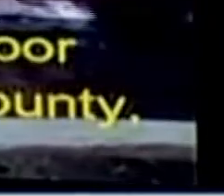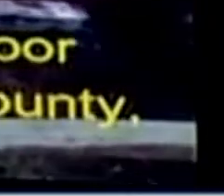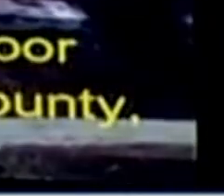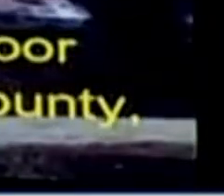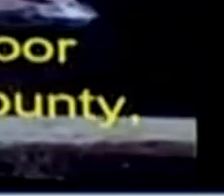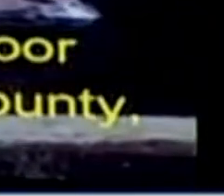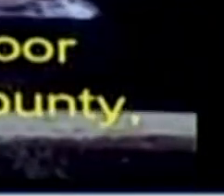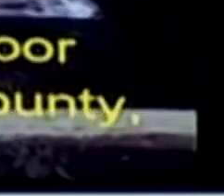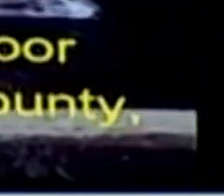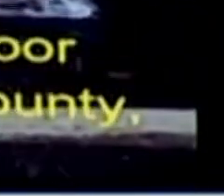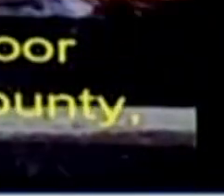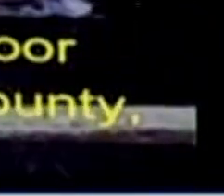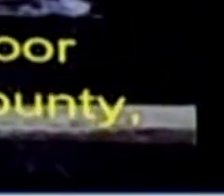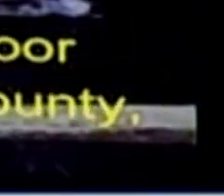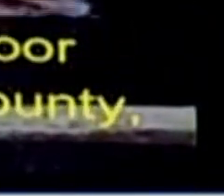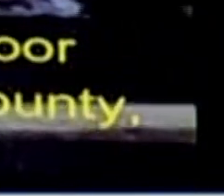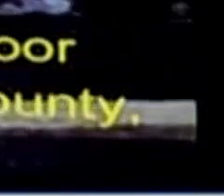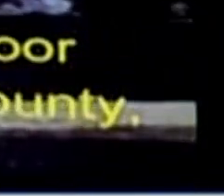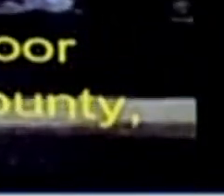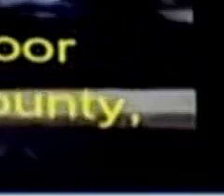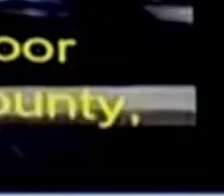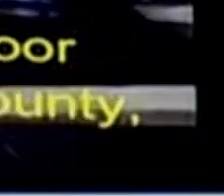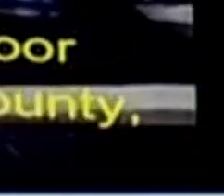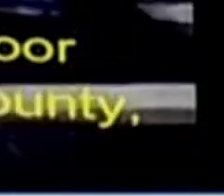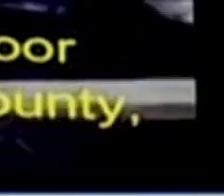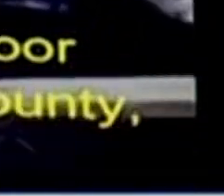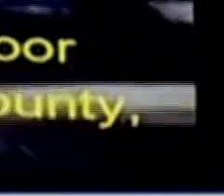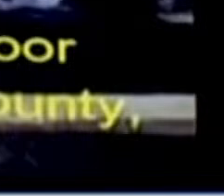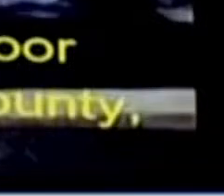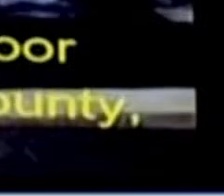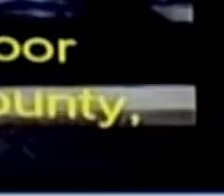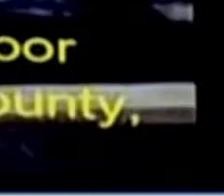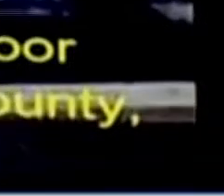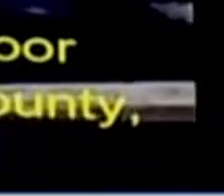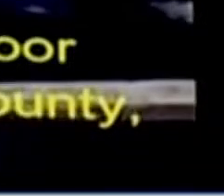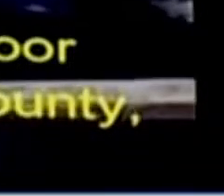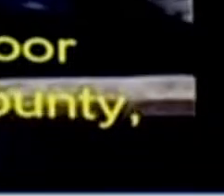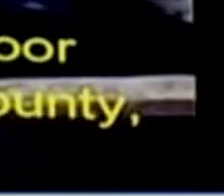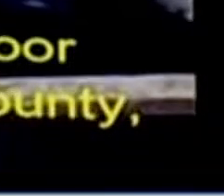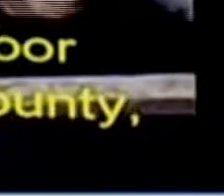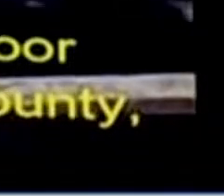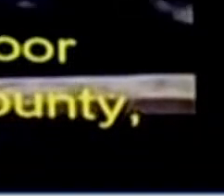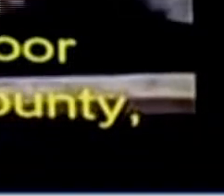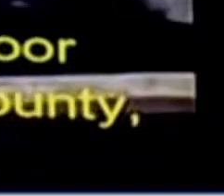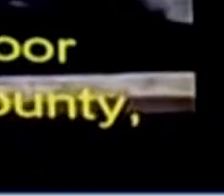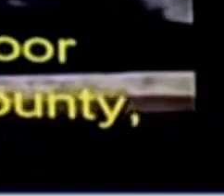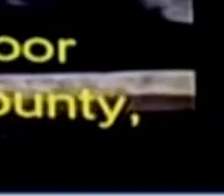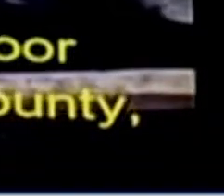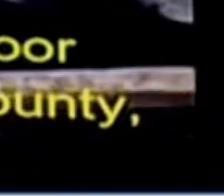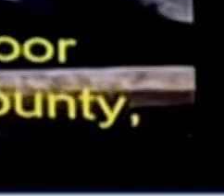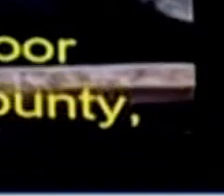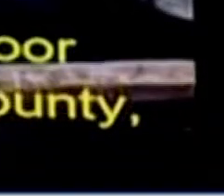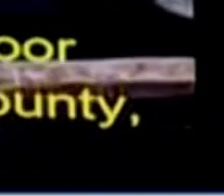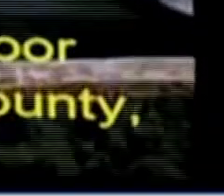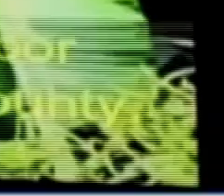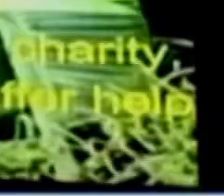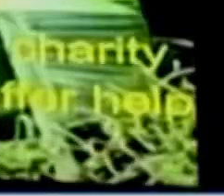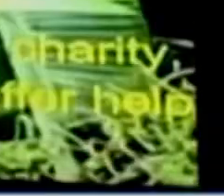gike akiona ni akemene rio tongeria bwangaba na Kawira Mwangaza bole akuga ne bodo